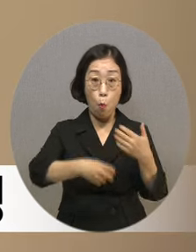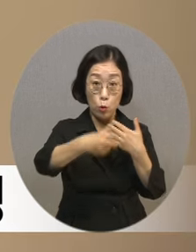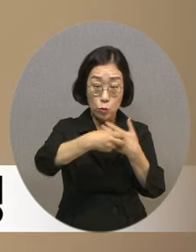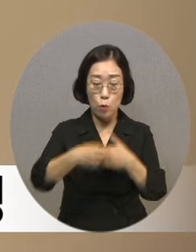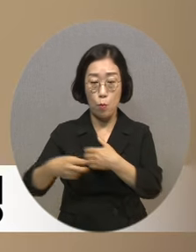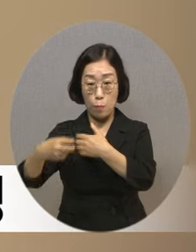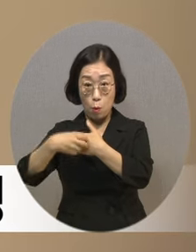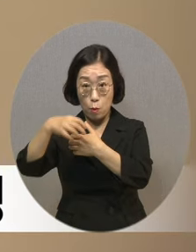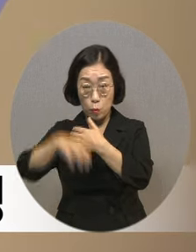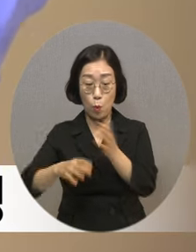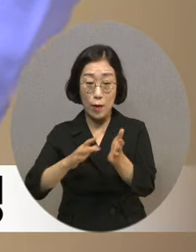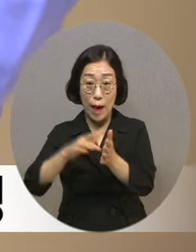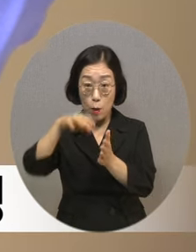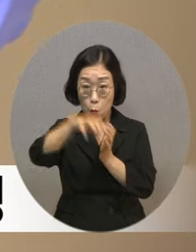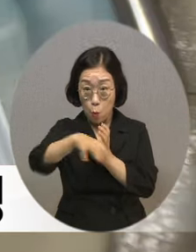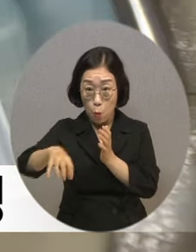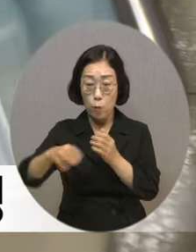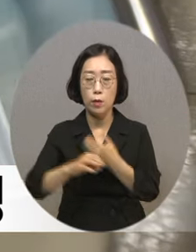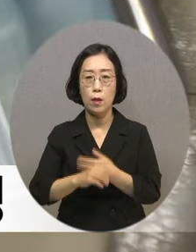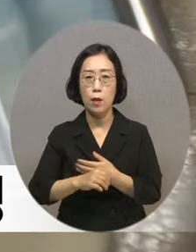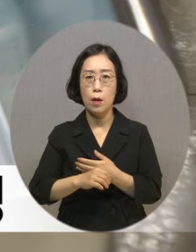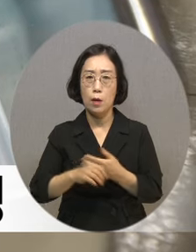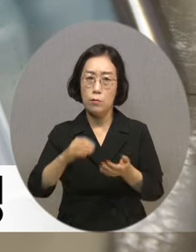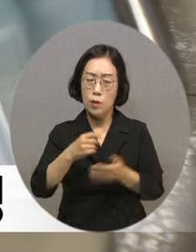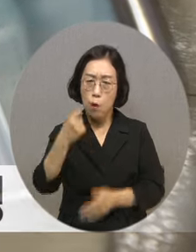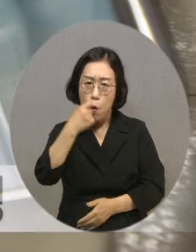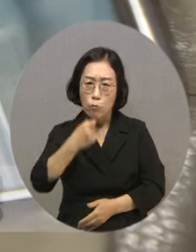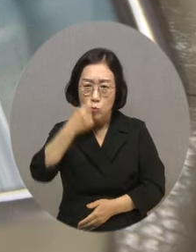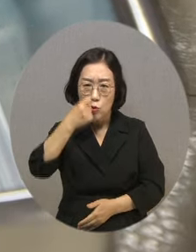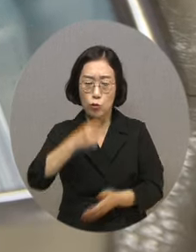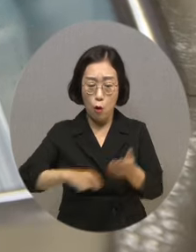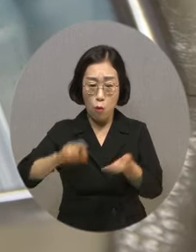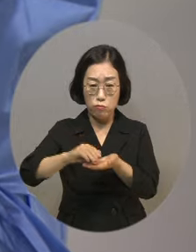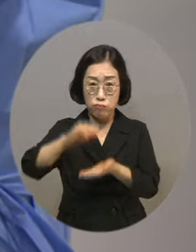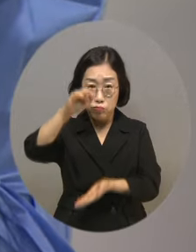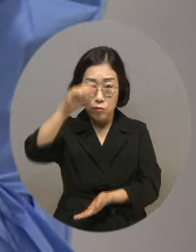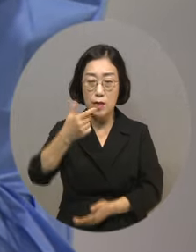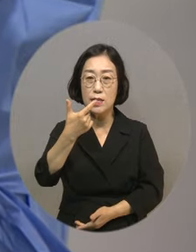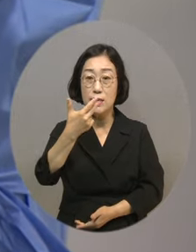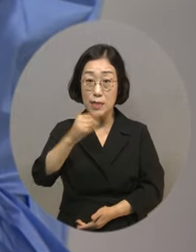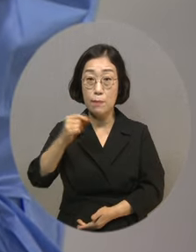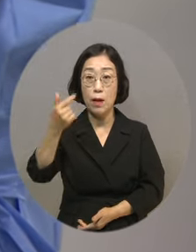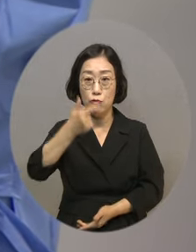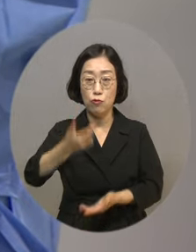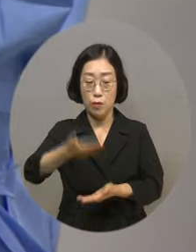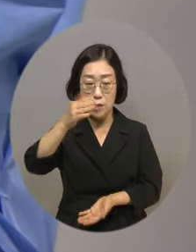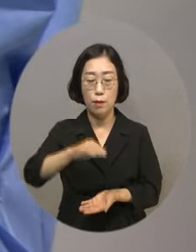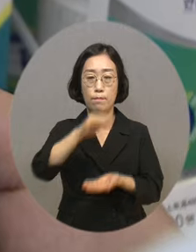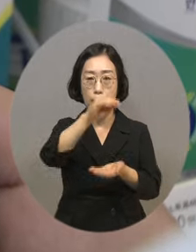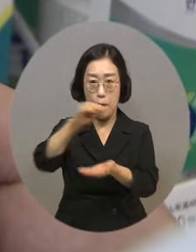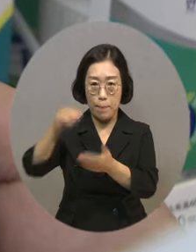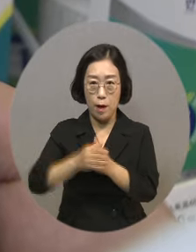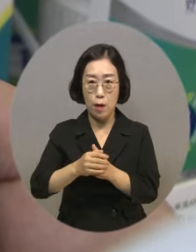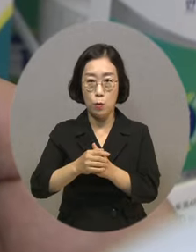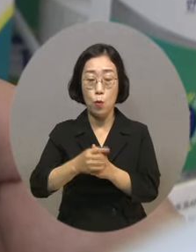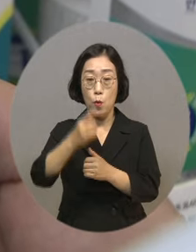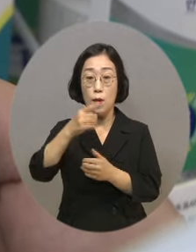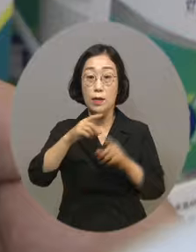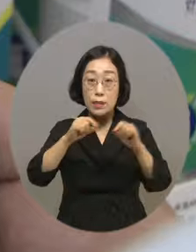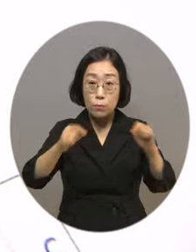코로나19 치료제 7만 6,043명분을 공급했습니다. 이에 식품의약품안전처도